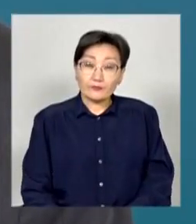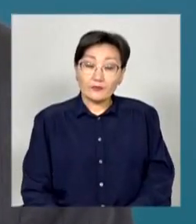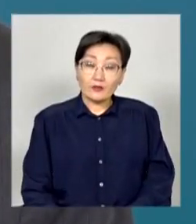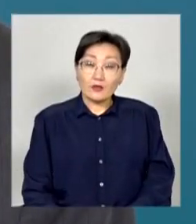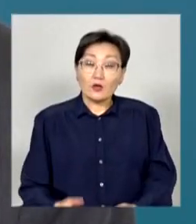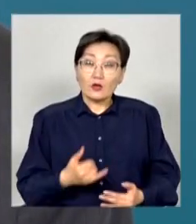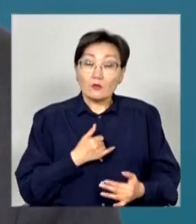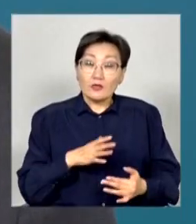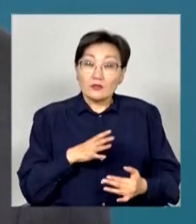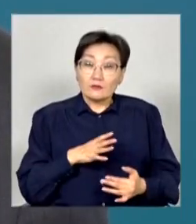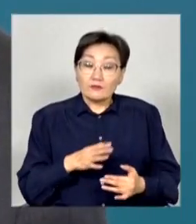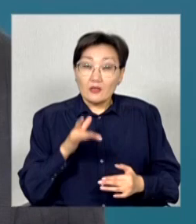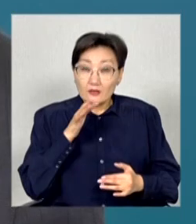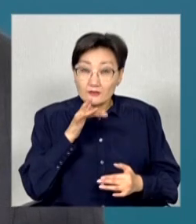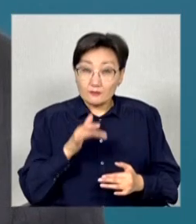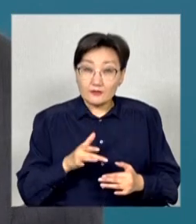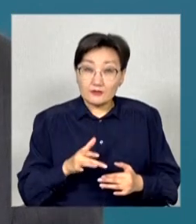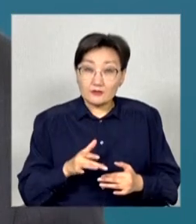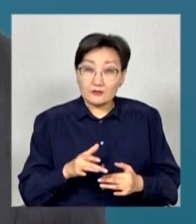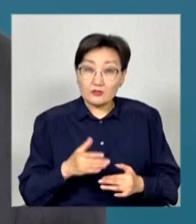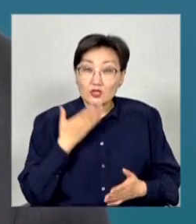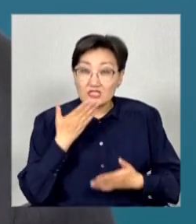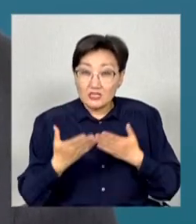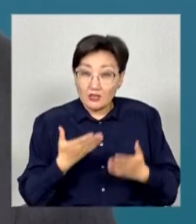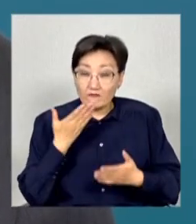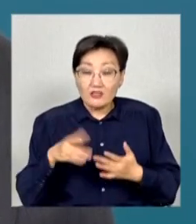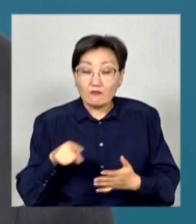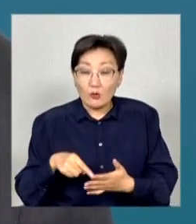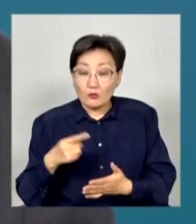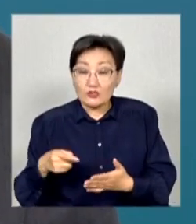У меня было время задавать вопросы